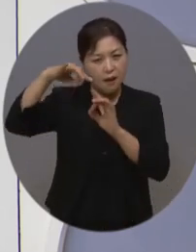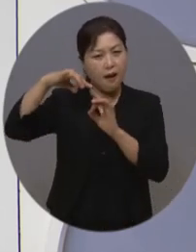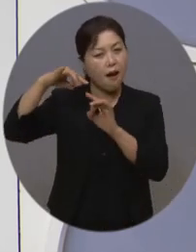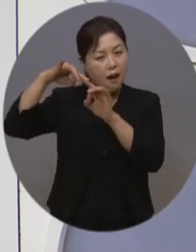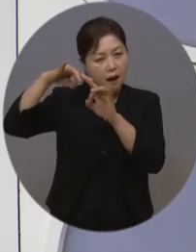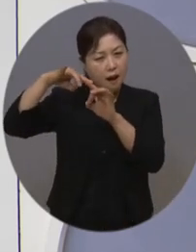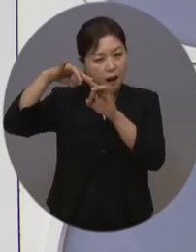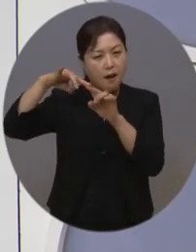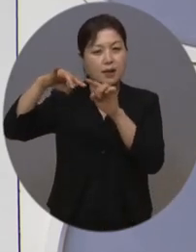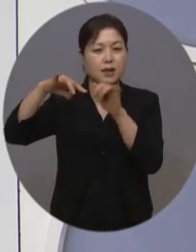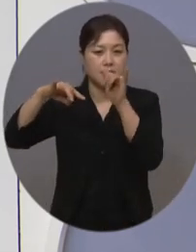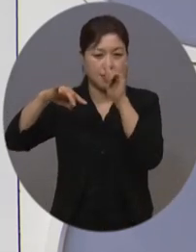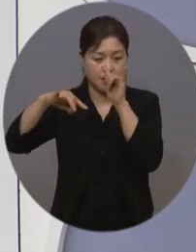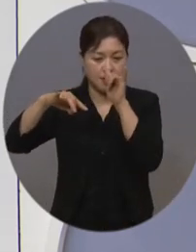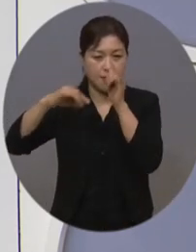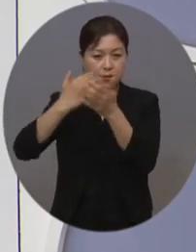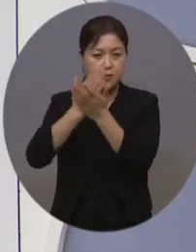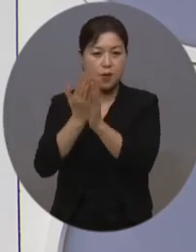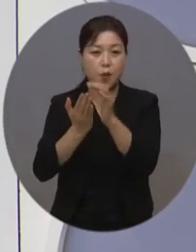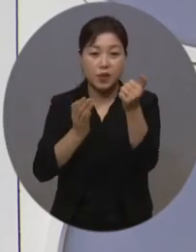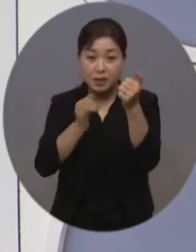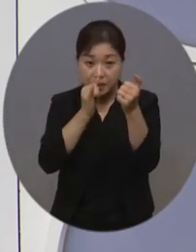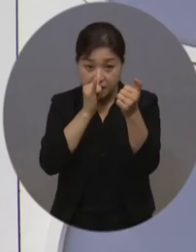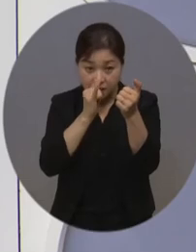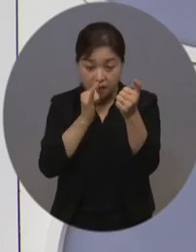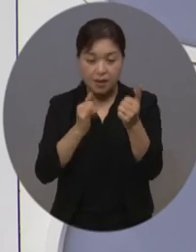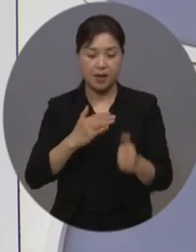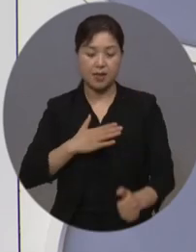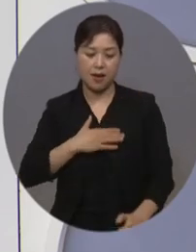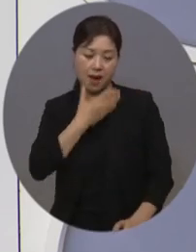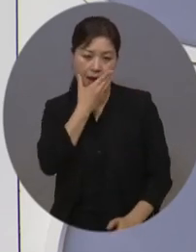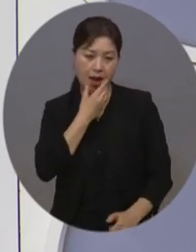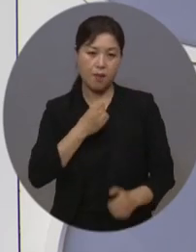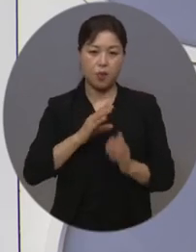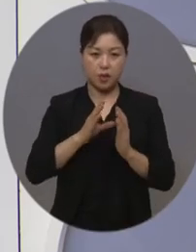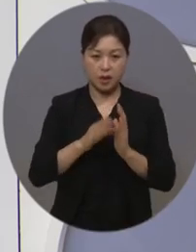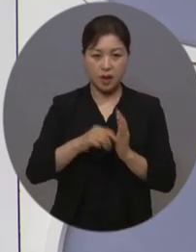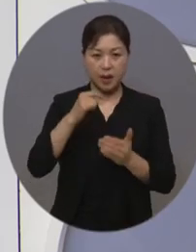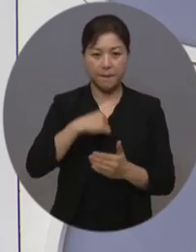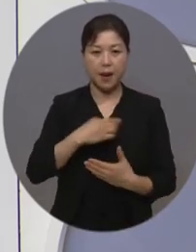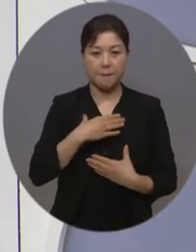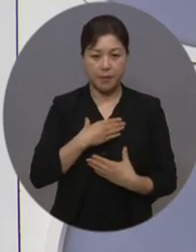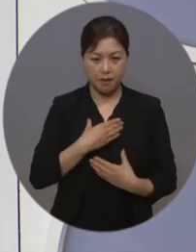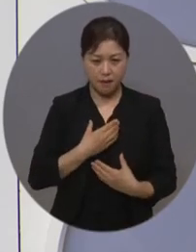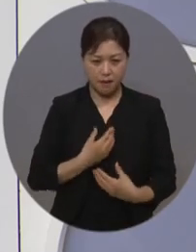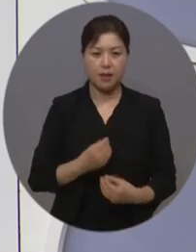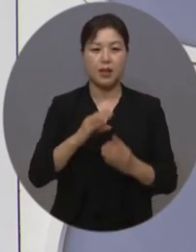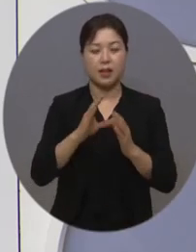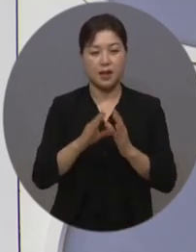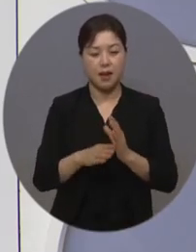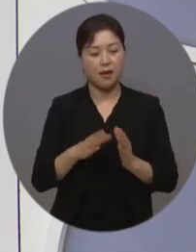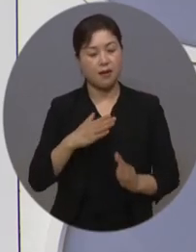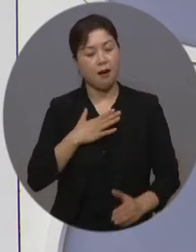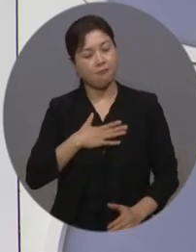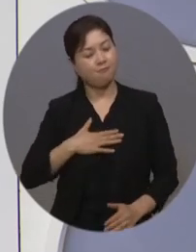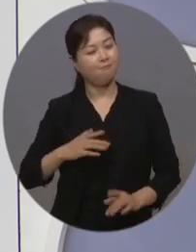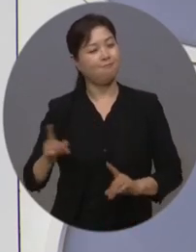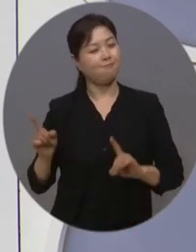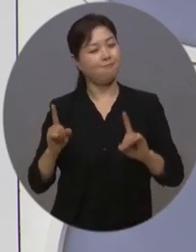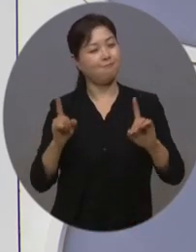중에 세로토닌은요, 내가 행복할 때, 아주 마음이 편안할 때, 내가 또 어디 가서 힐링이 잘 될